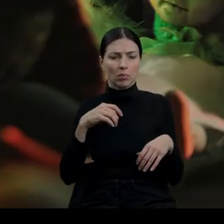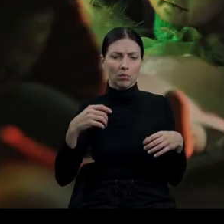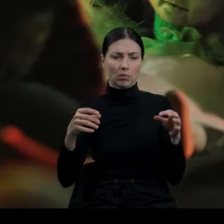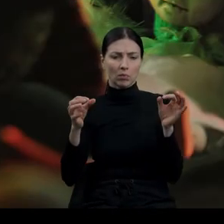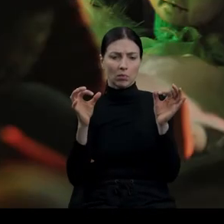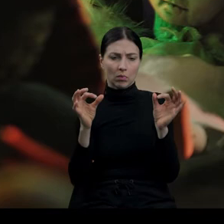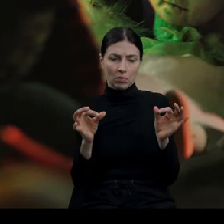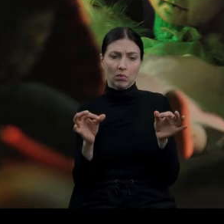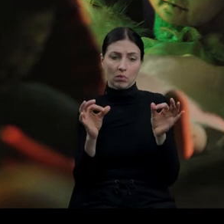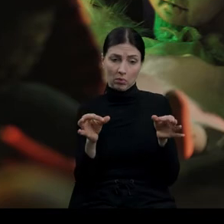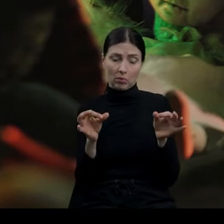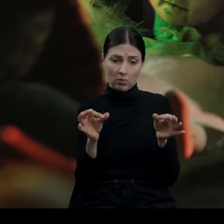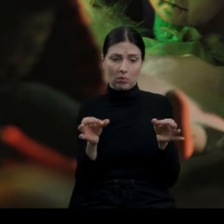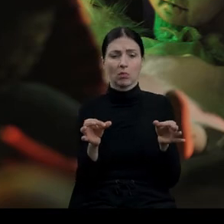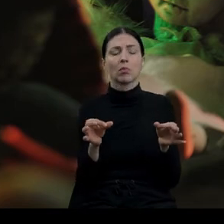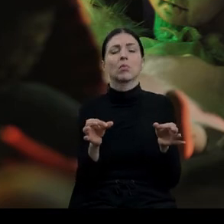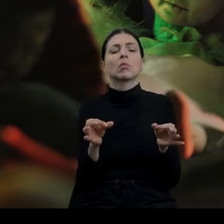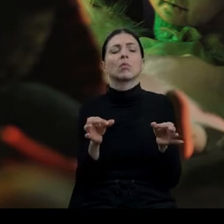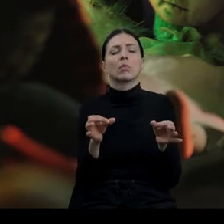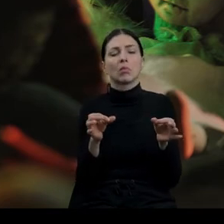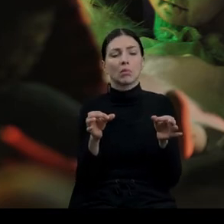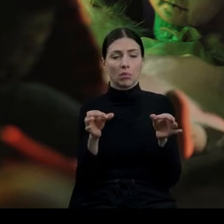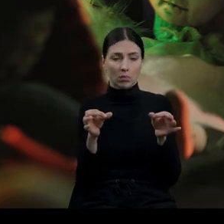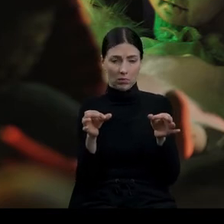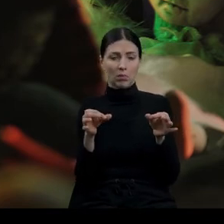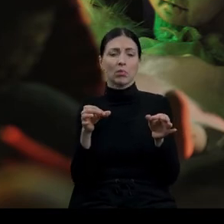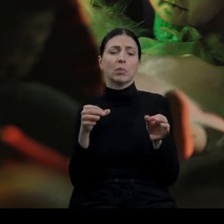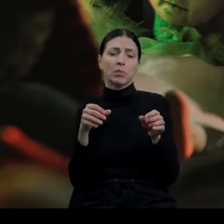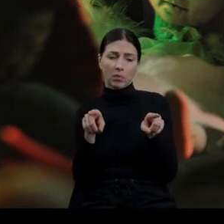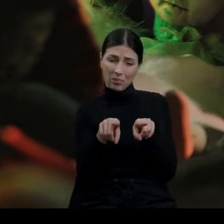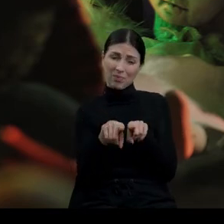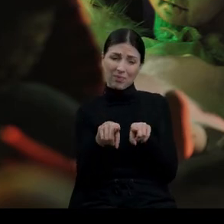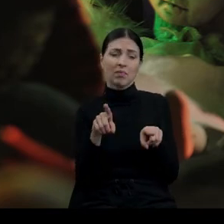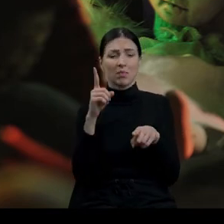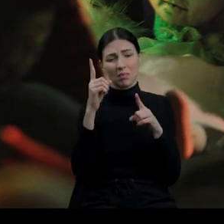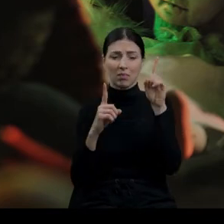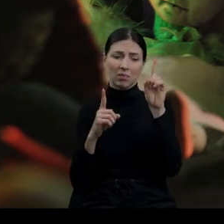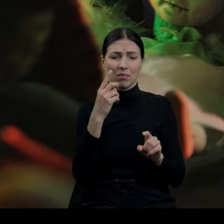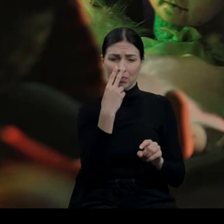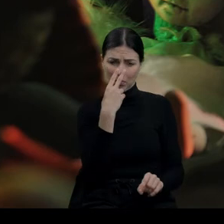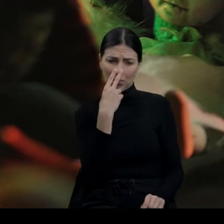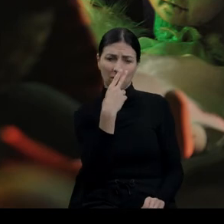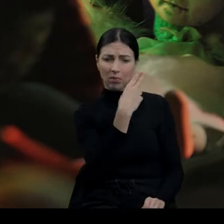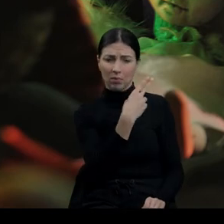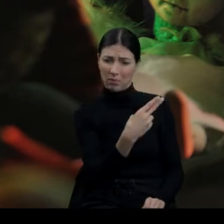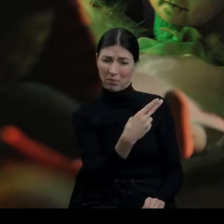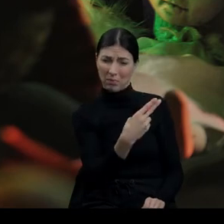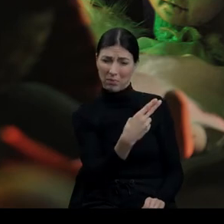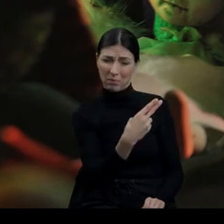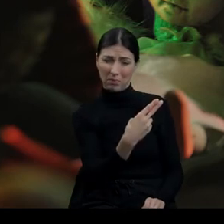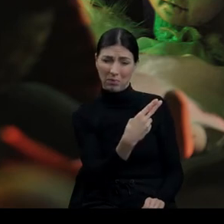że teatr i malarstwo przenikali się nawzajem.